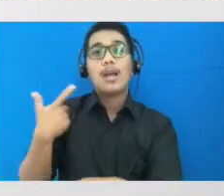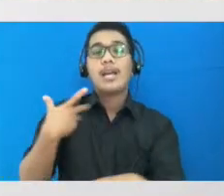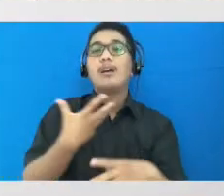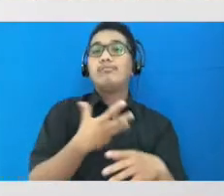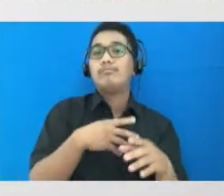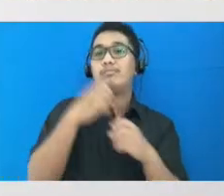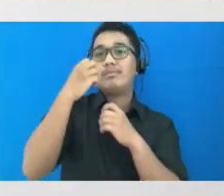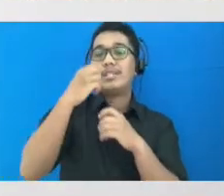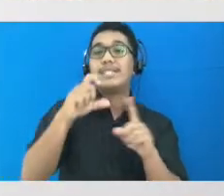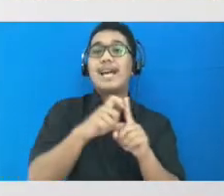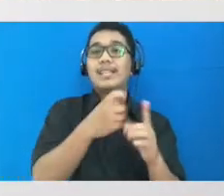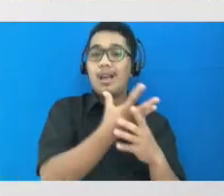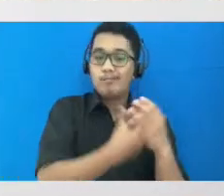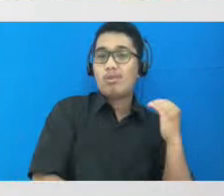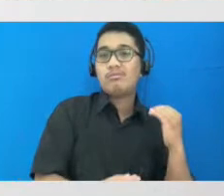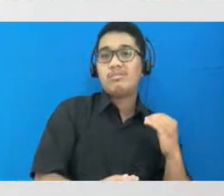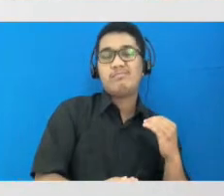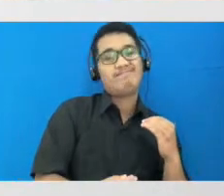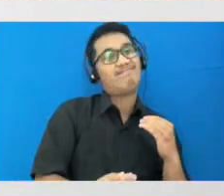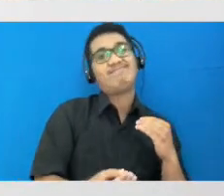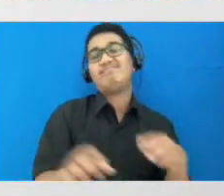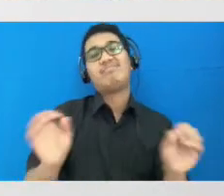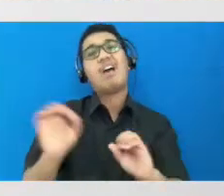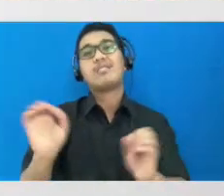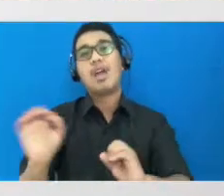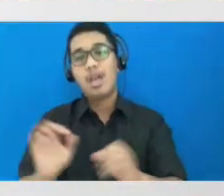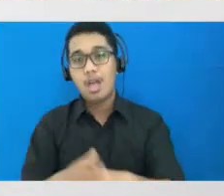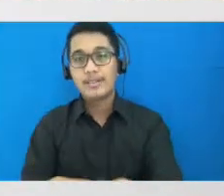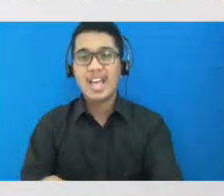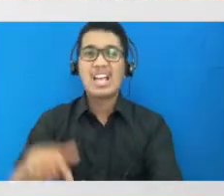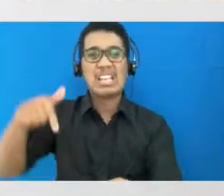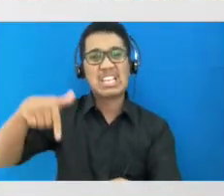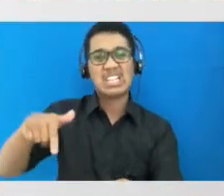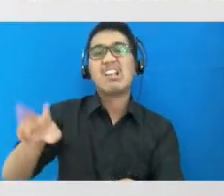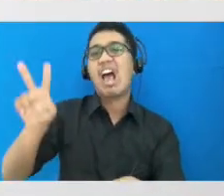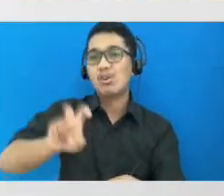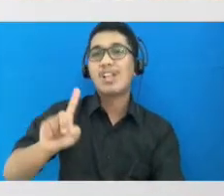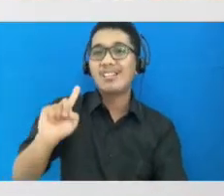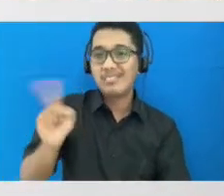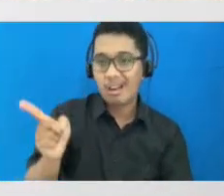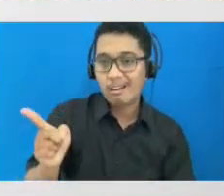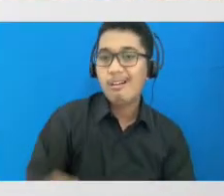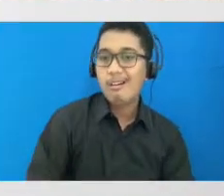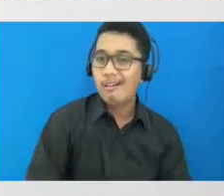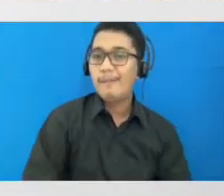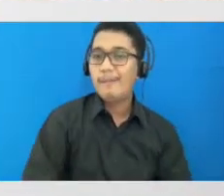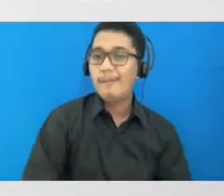kebocoran. Mestinya itu harus dilakukan. Itu jadi saat ini nggak ada. Ketiga,